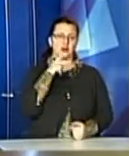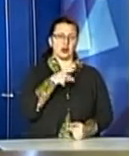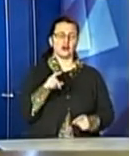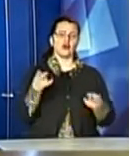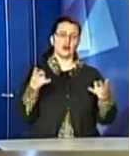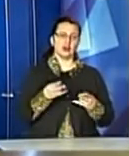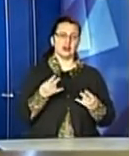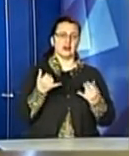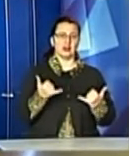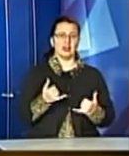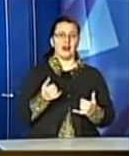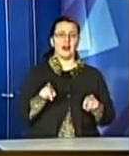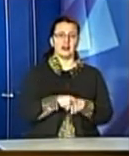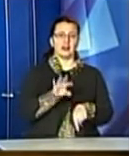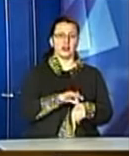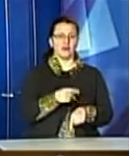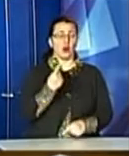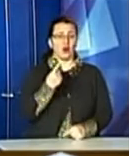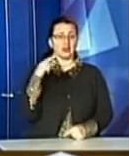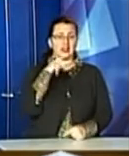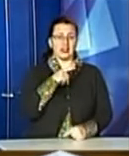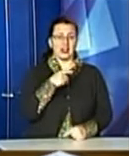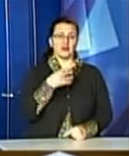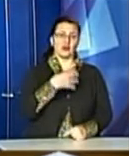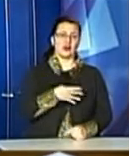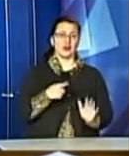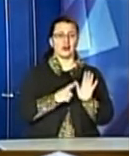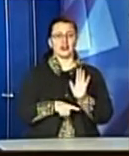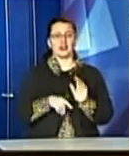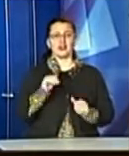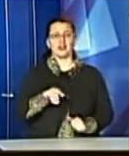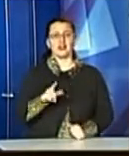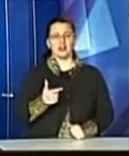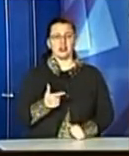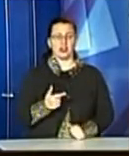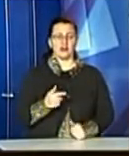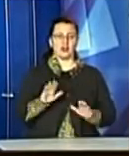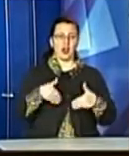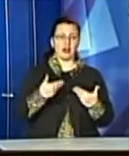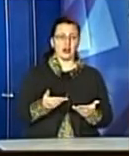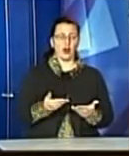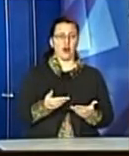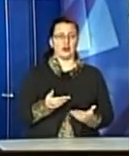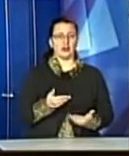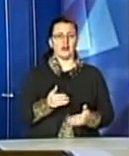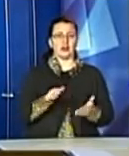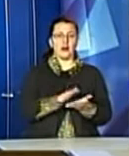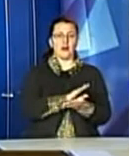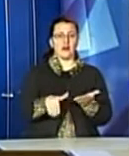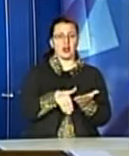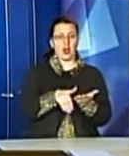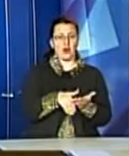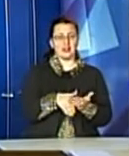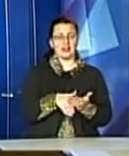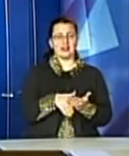сонця. Один препарат коштує 40-60 тисяч гривень. Рекомендована ціна благодійного внеску за вечір – 350